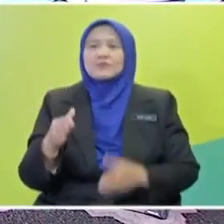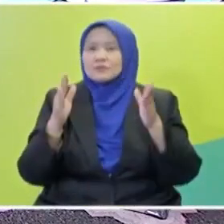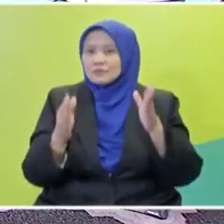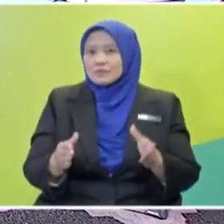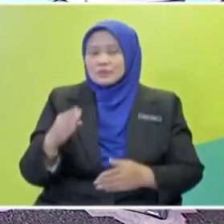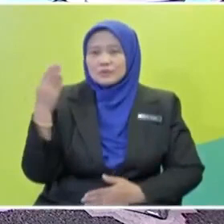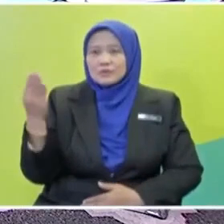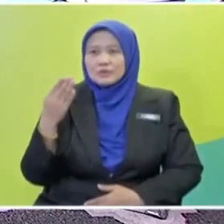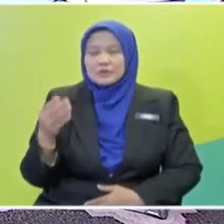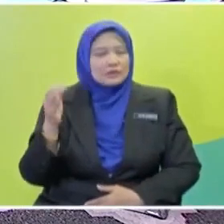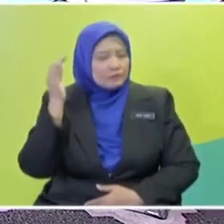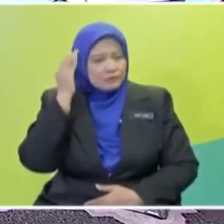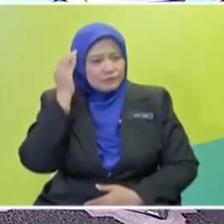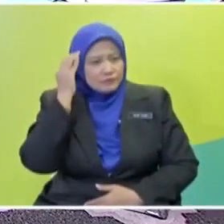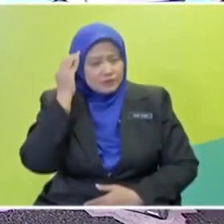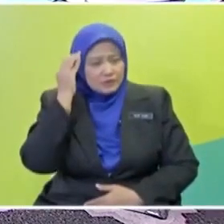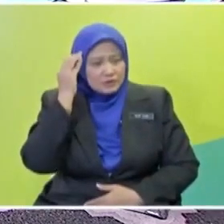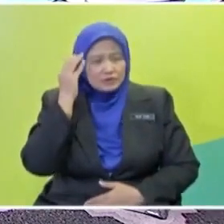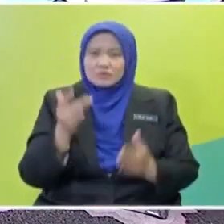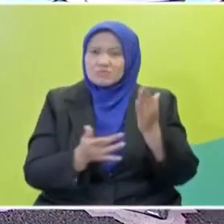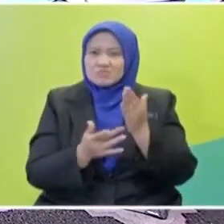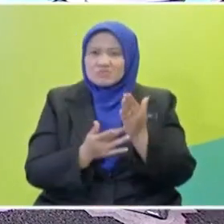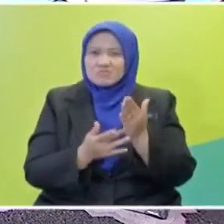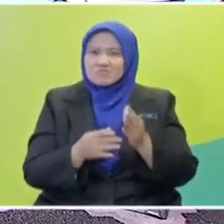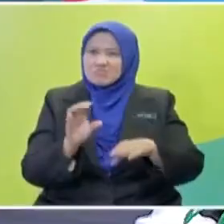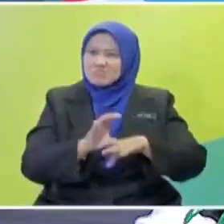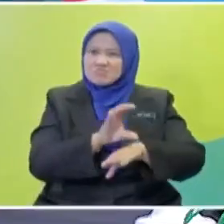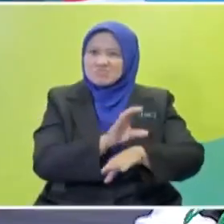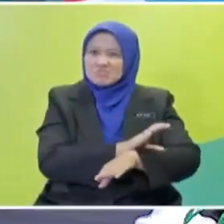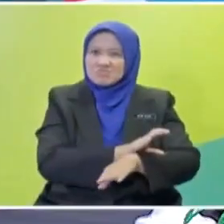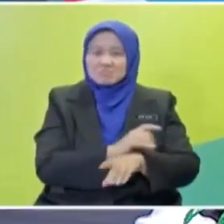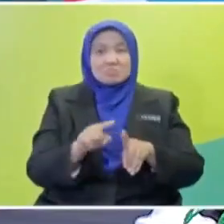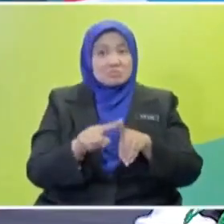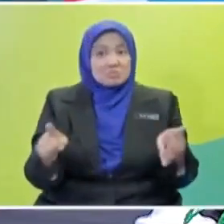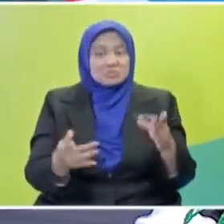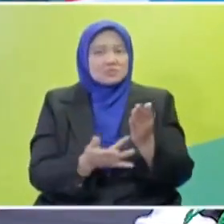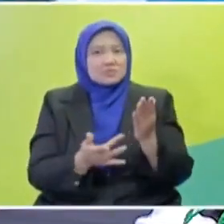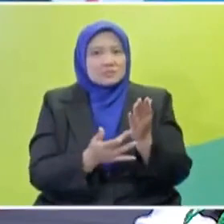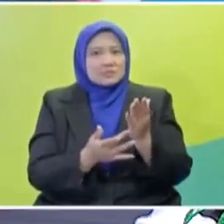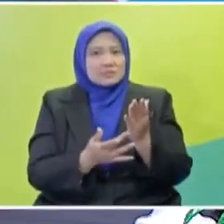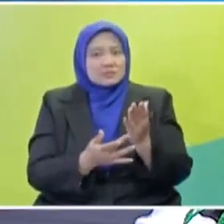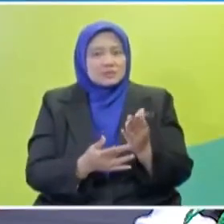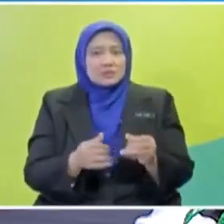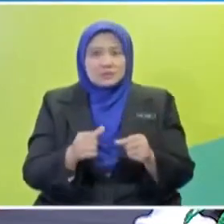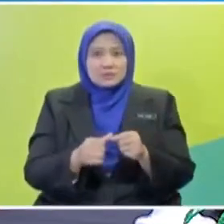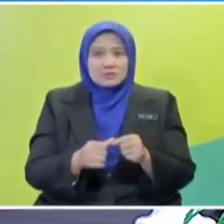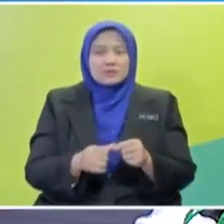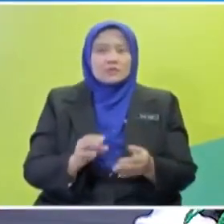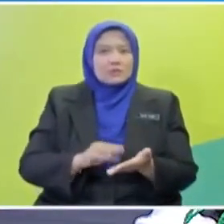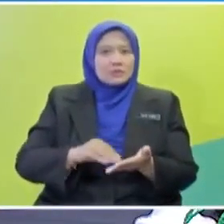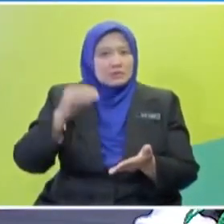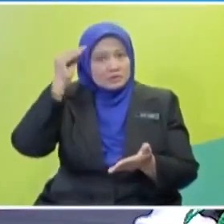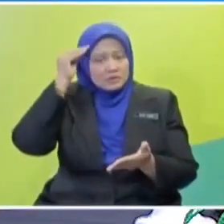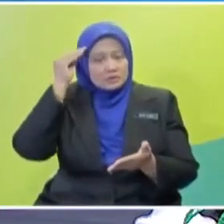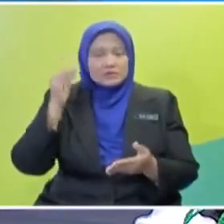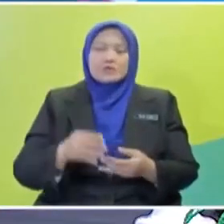biasanya fikir teknologi ni mesti berkaitan dengan komputer sahaja. Betul. Tapi sebenarnya teknologi ni ialah pengetahuan sains yang kita aplikasikan untuk